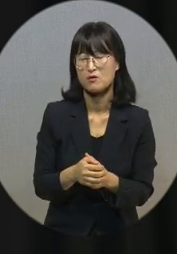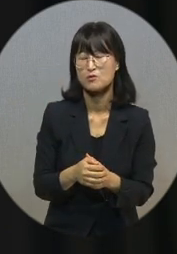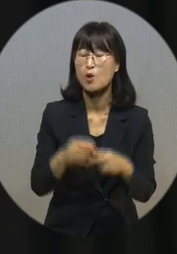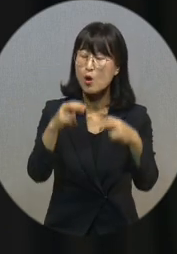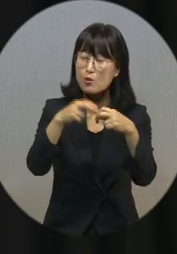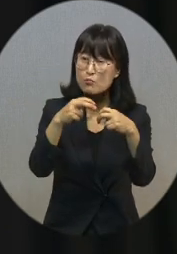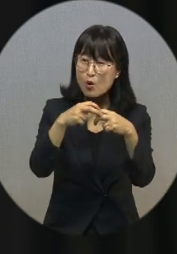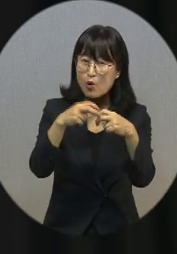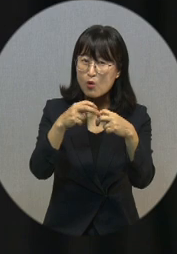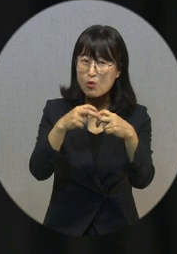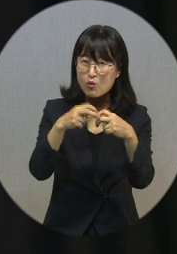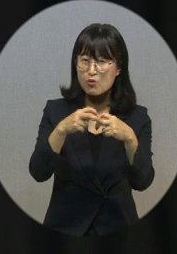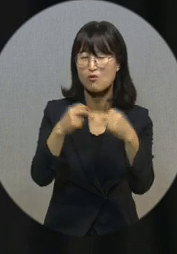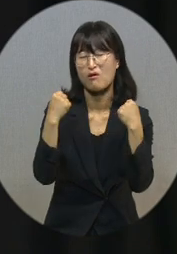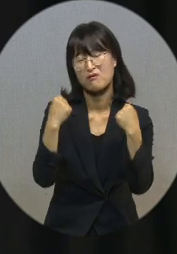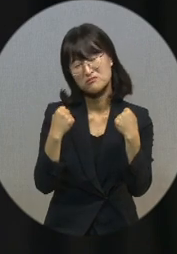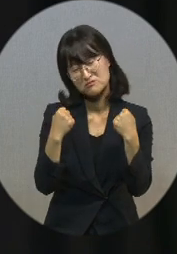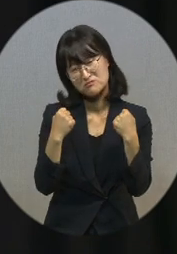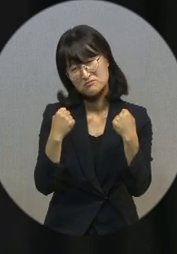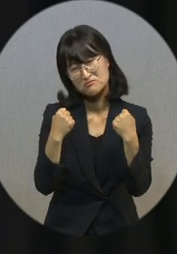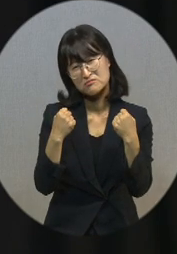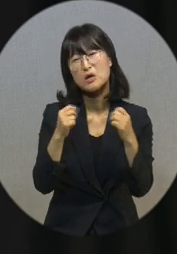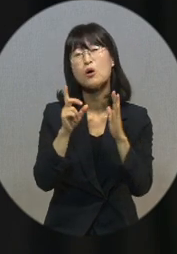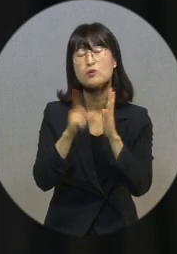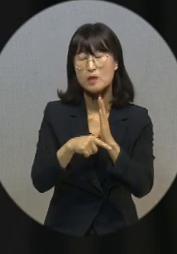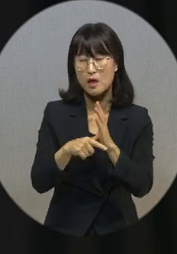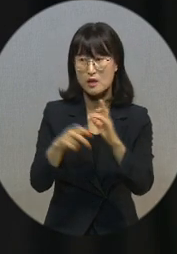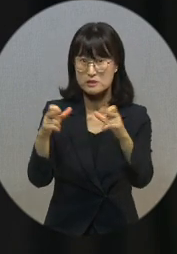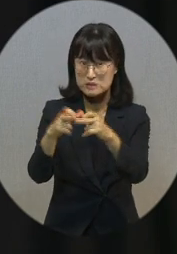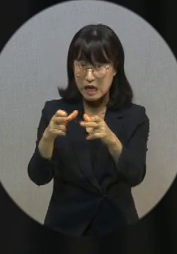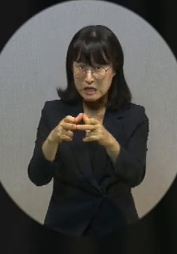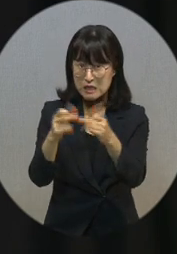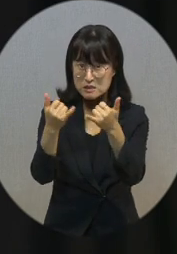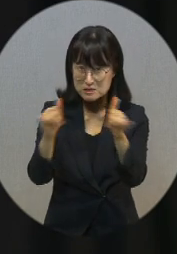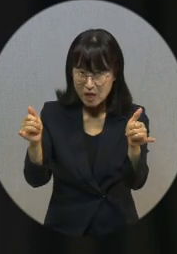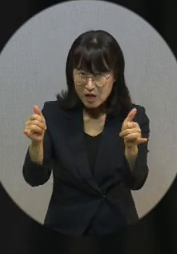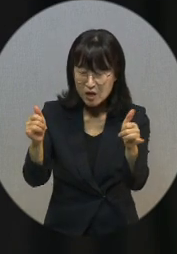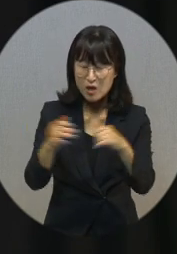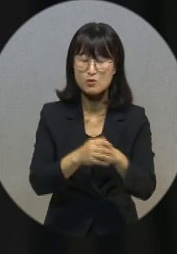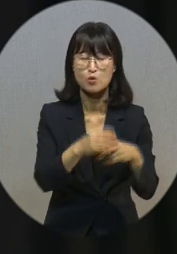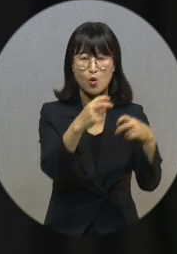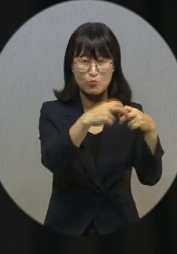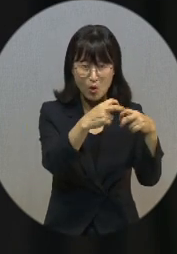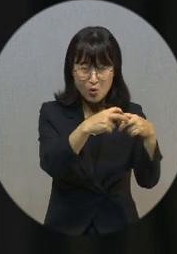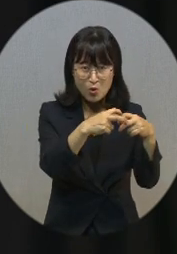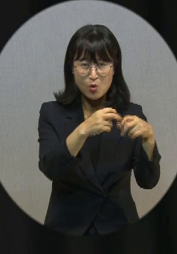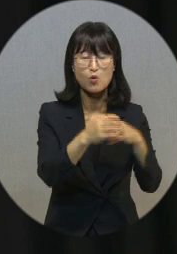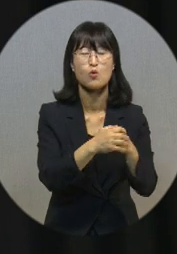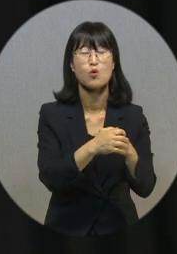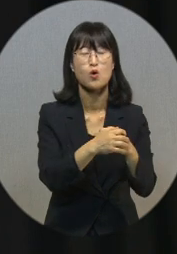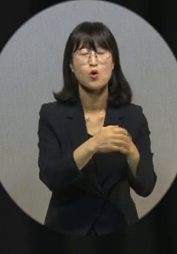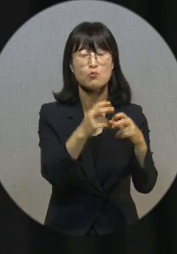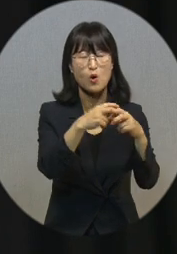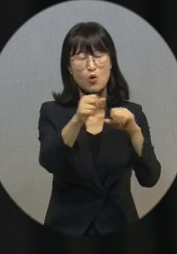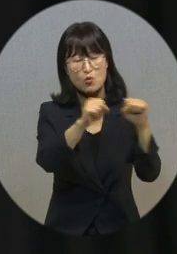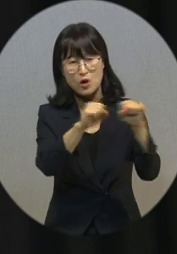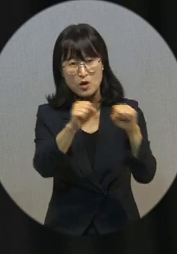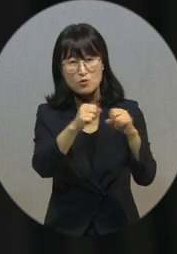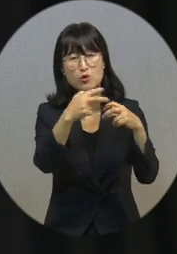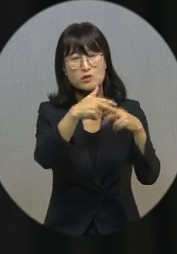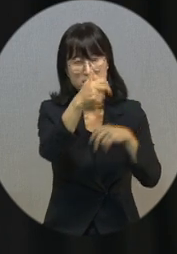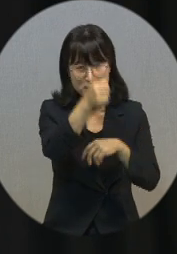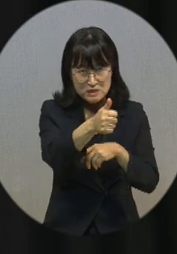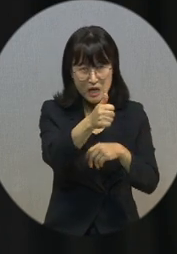하면서 또 장애인 당사자분들 또 가족분들하고 또 그리고 의료인분들 또 간호사나 뭐 의사분들하고도 같이